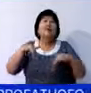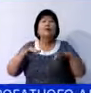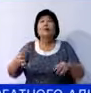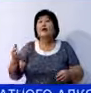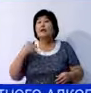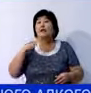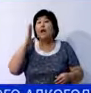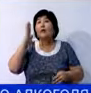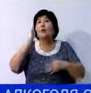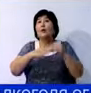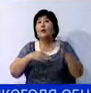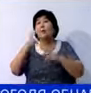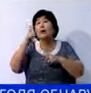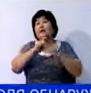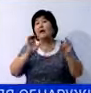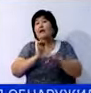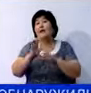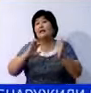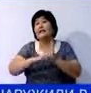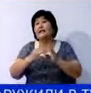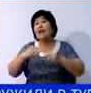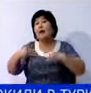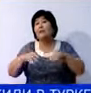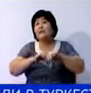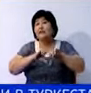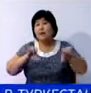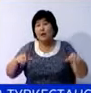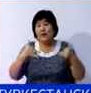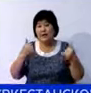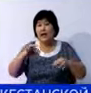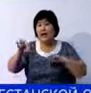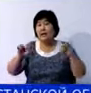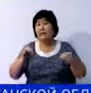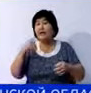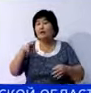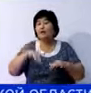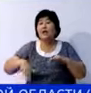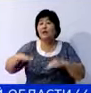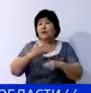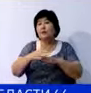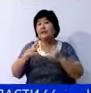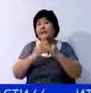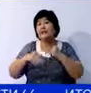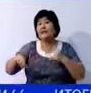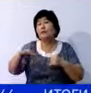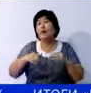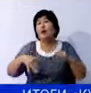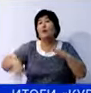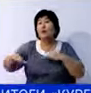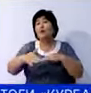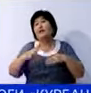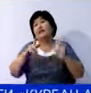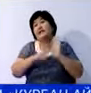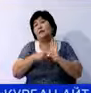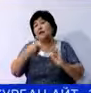В Кызыларде будет построен завод по выпуску стеклопластиковых труб. Для проекта в индустриальной зоне выделен земельный участок площадью 7